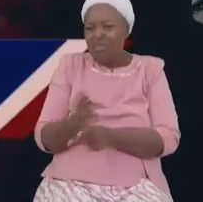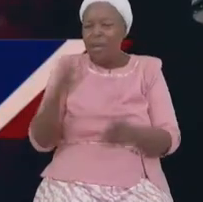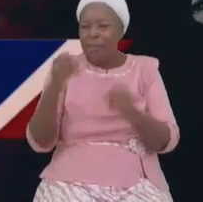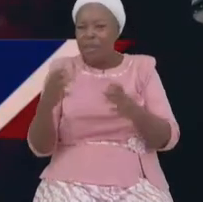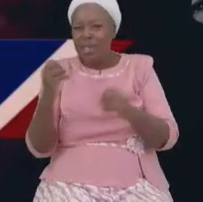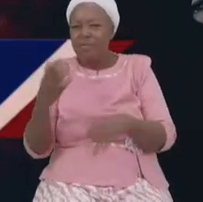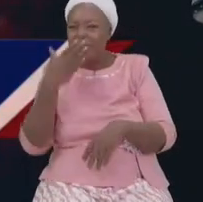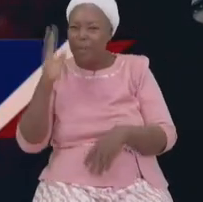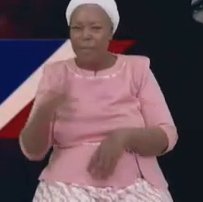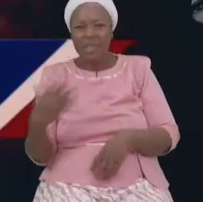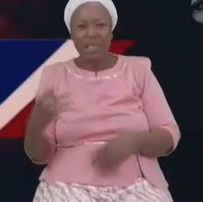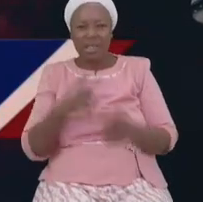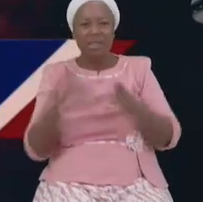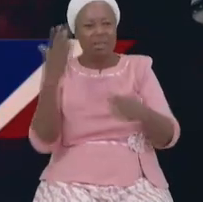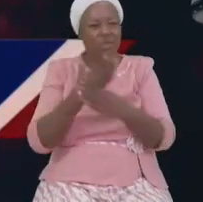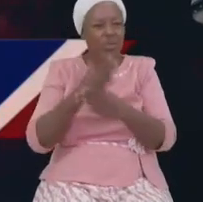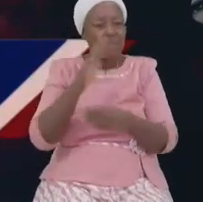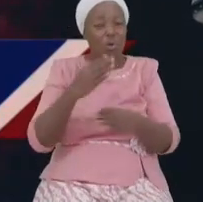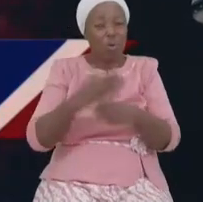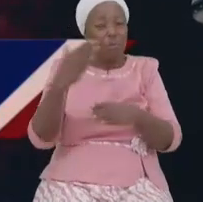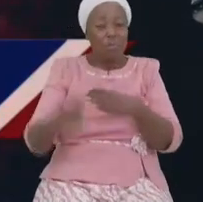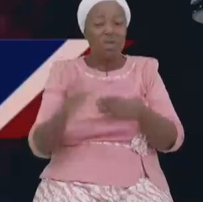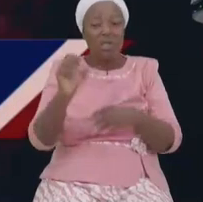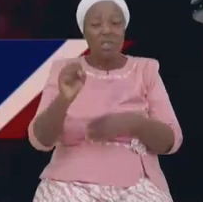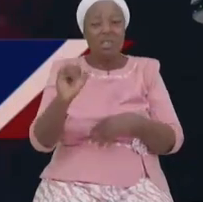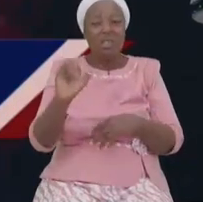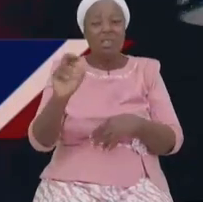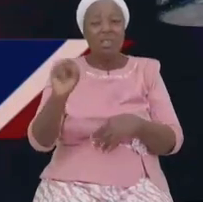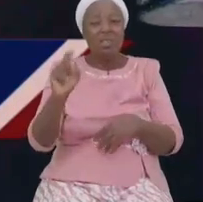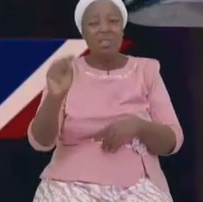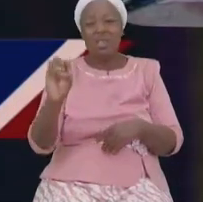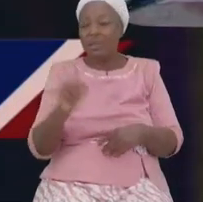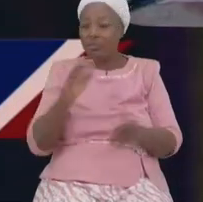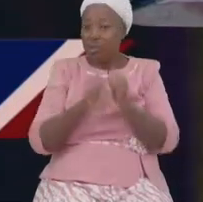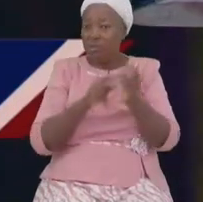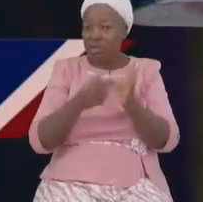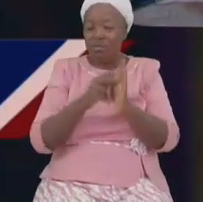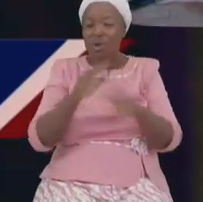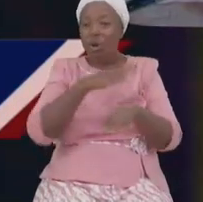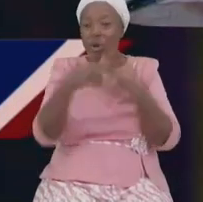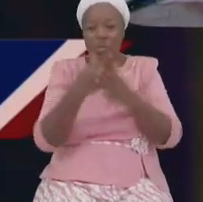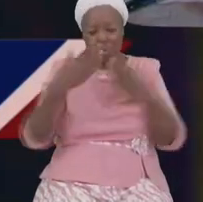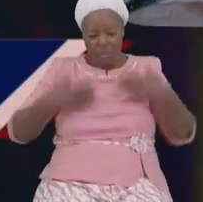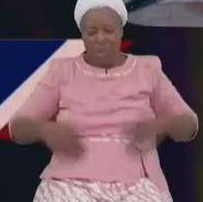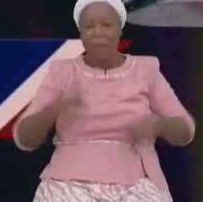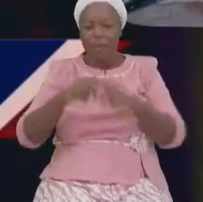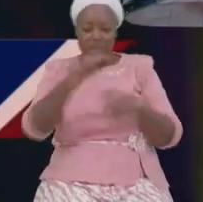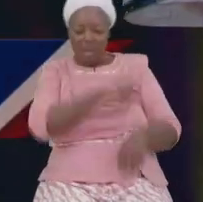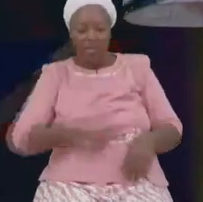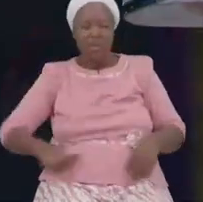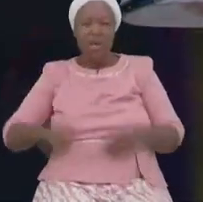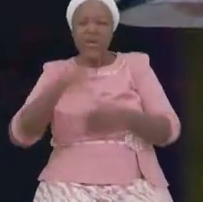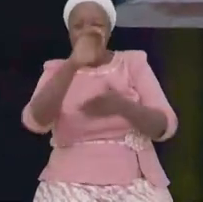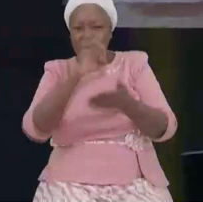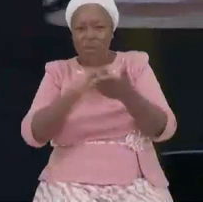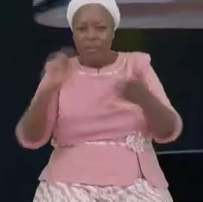tout l'organisme. Parce que ça passe de là pour les autres parties du corps. La circoncision enlève tout cela afin que